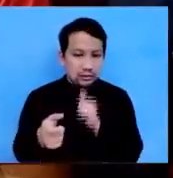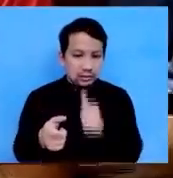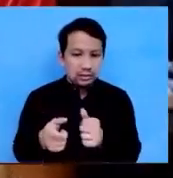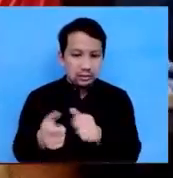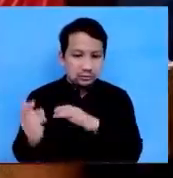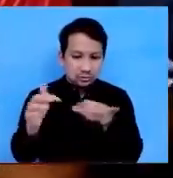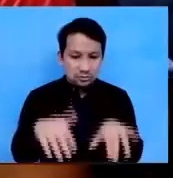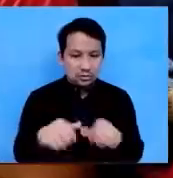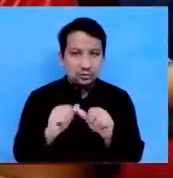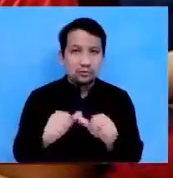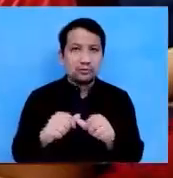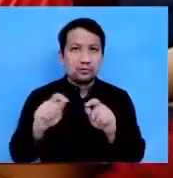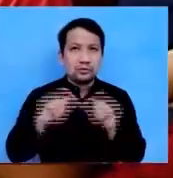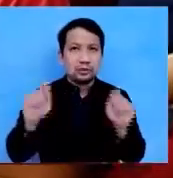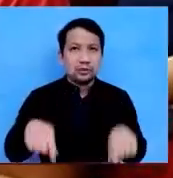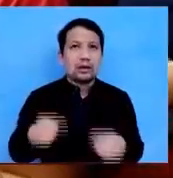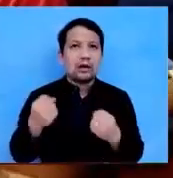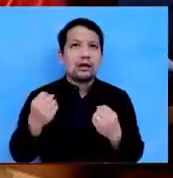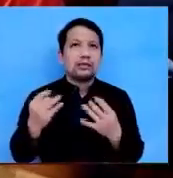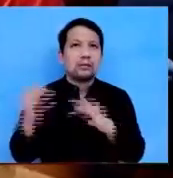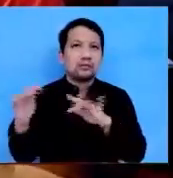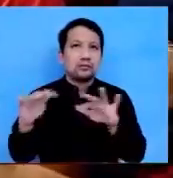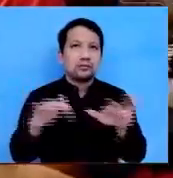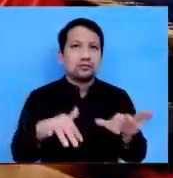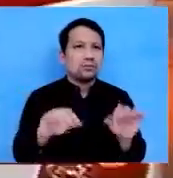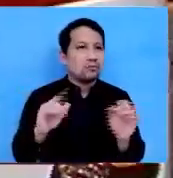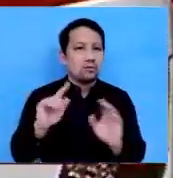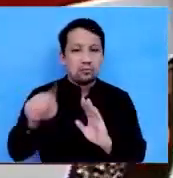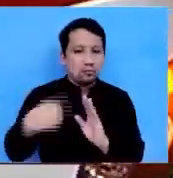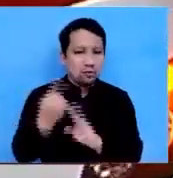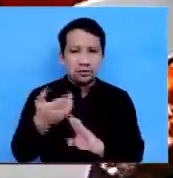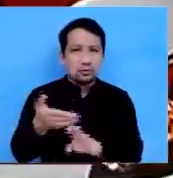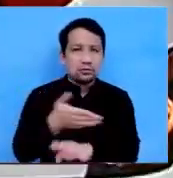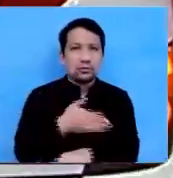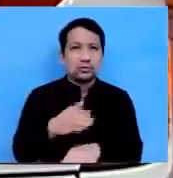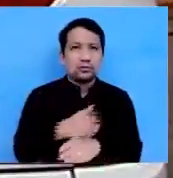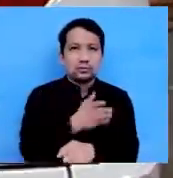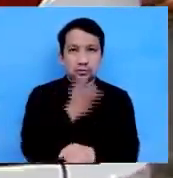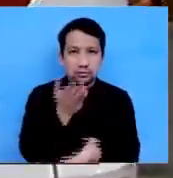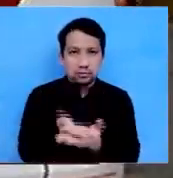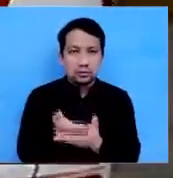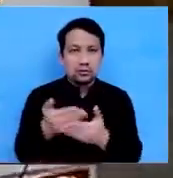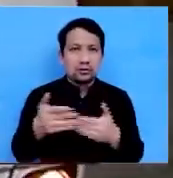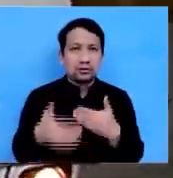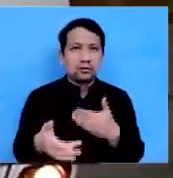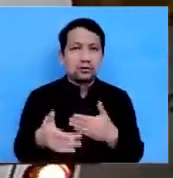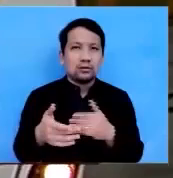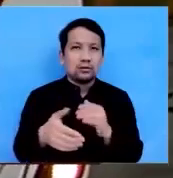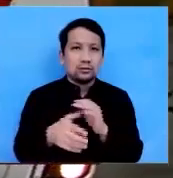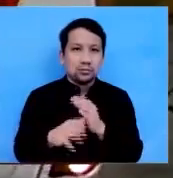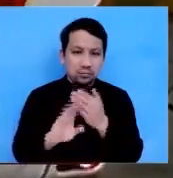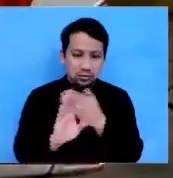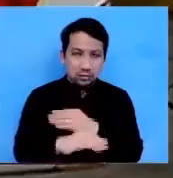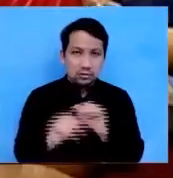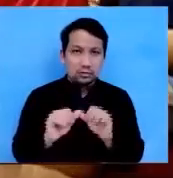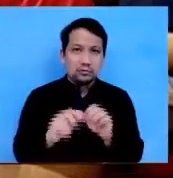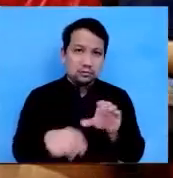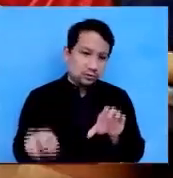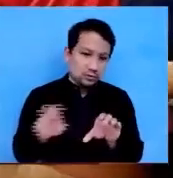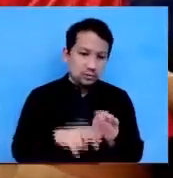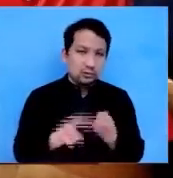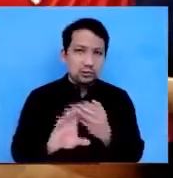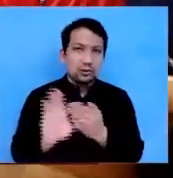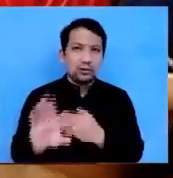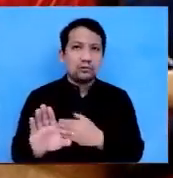ng terminal sa dami po ng mga pasahero. 1 hour before, andito na po sila, magre-redeem na lang, tapos sasakay. Kaya hindi